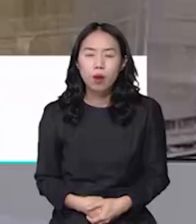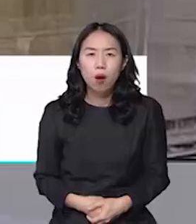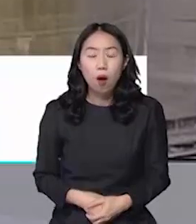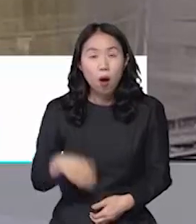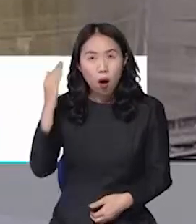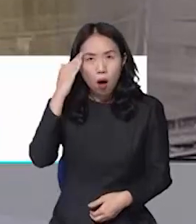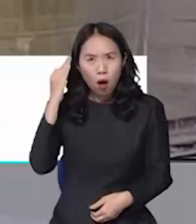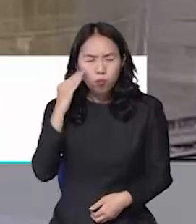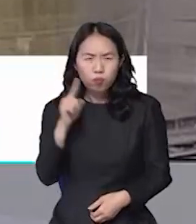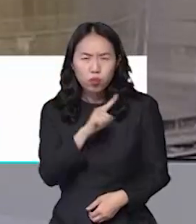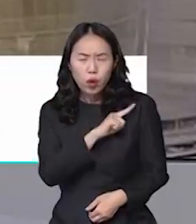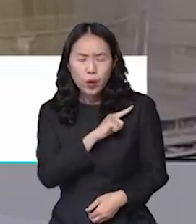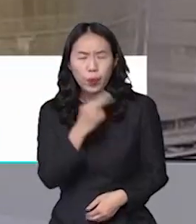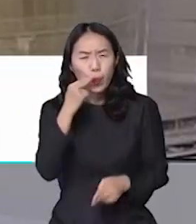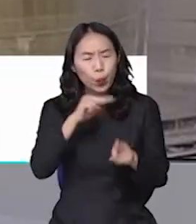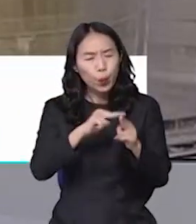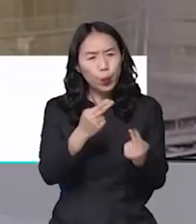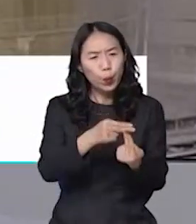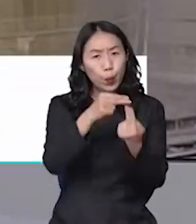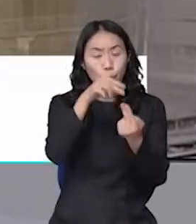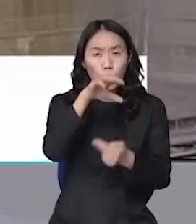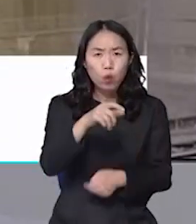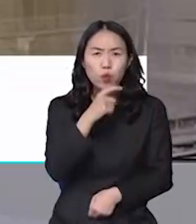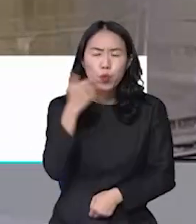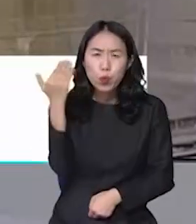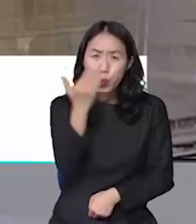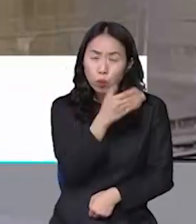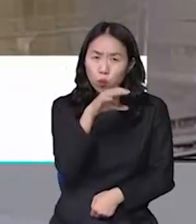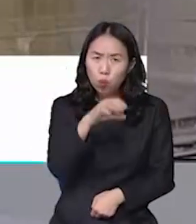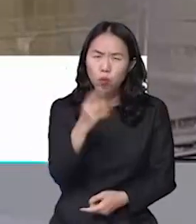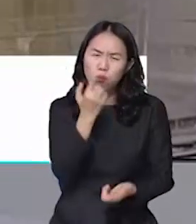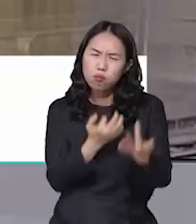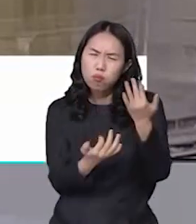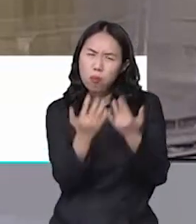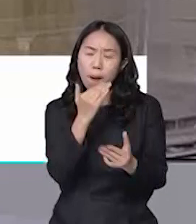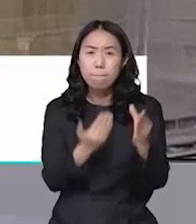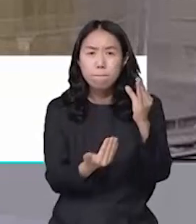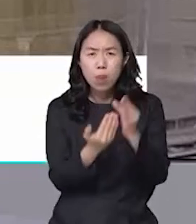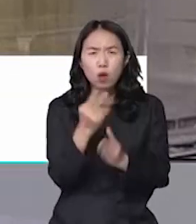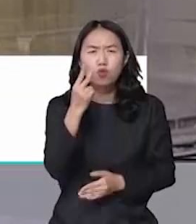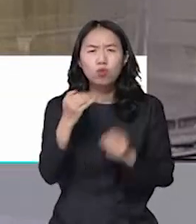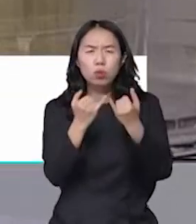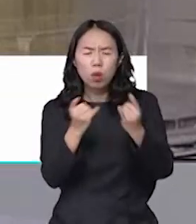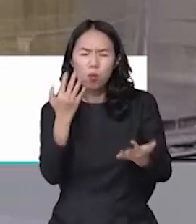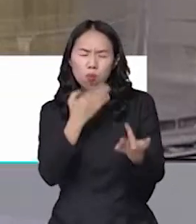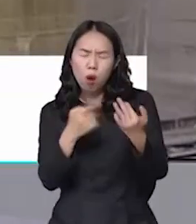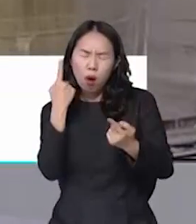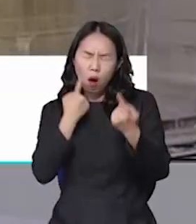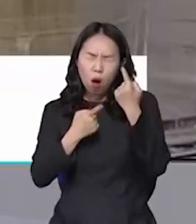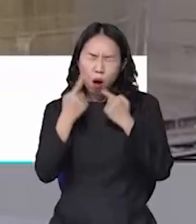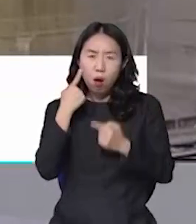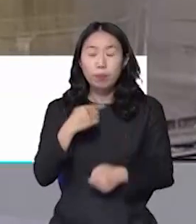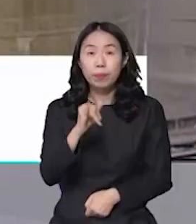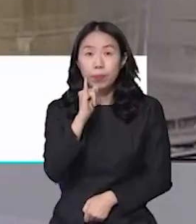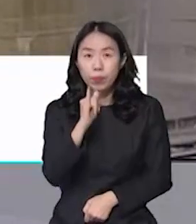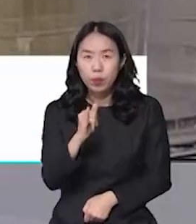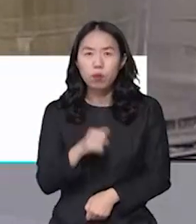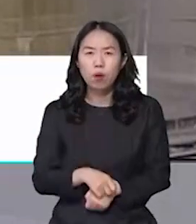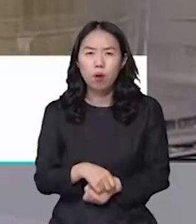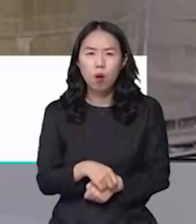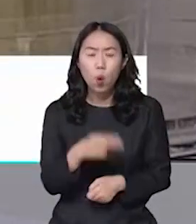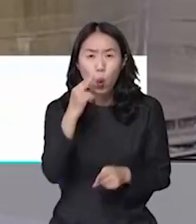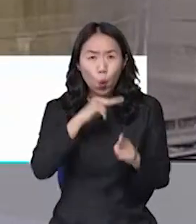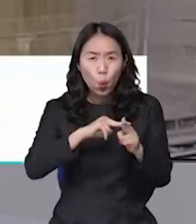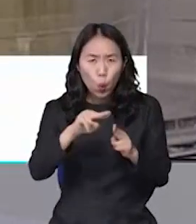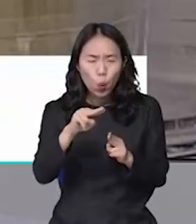국내 최대 규모의 석유 비축 기지인 여수 오일허브 코리아에서 화재가 발생해 두 명이 온몸에 화상을 입었습니다. 석유